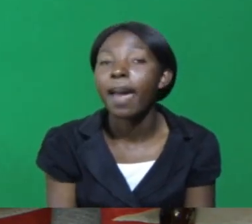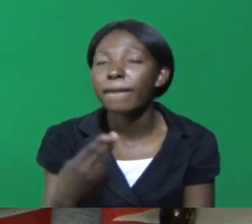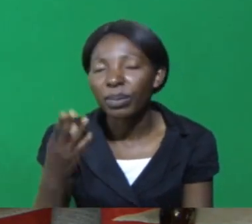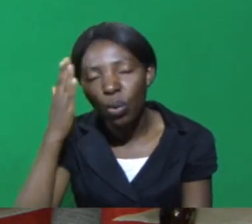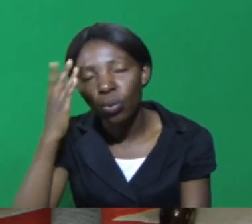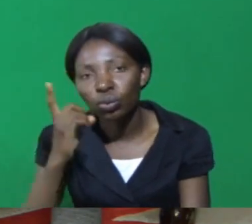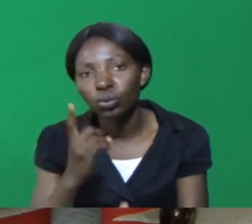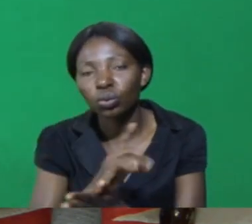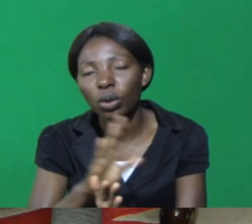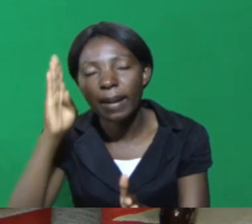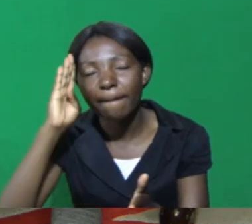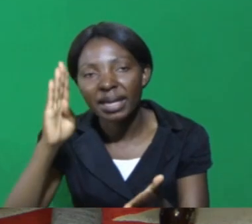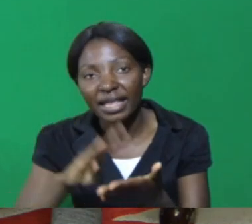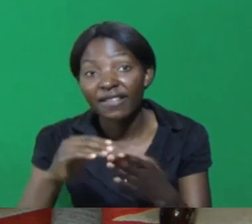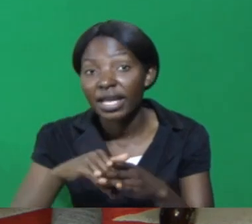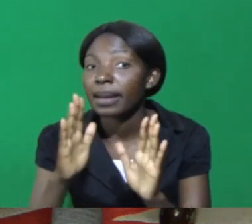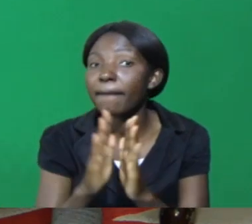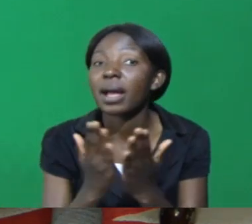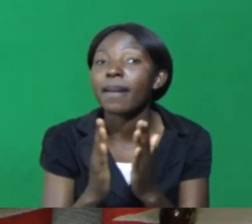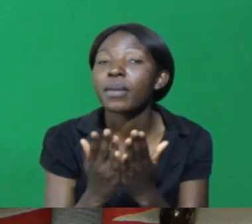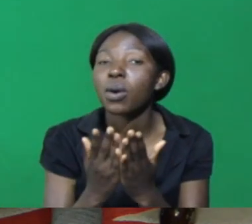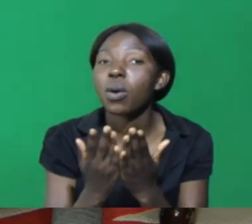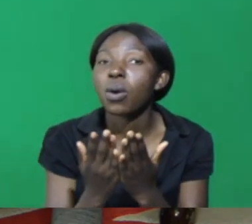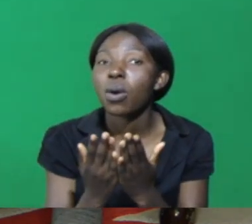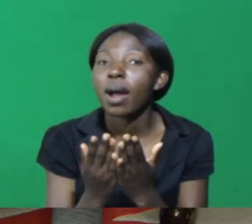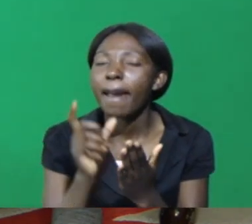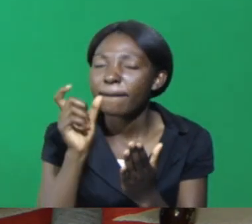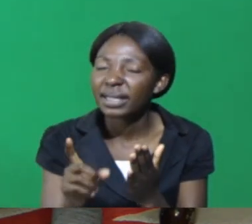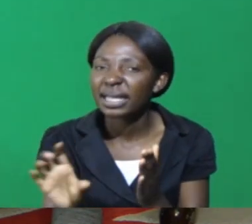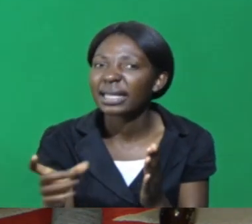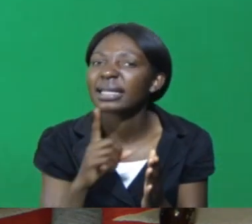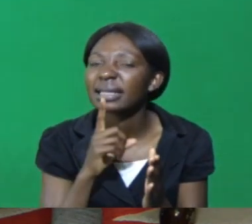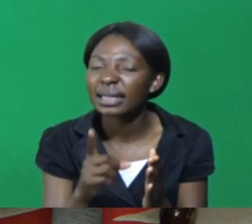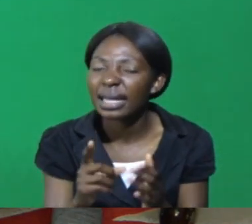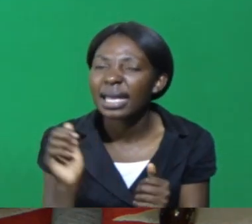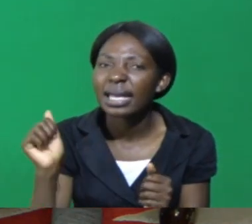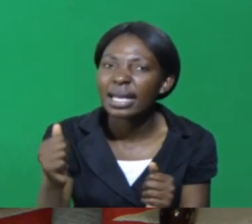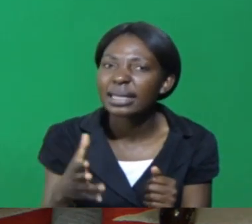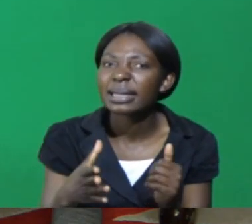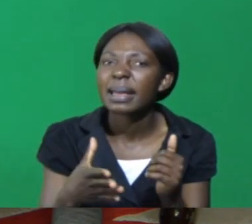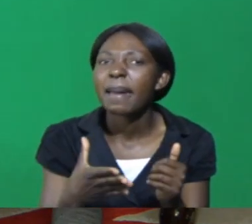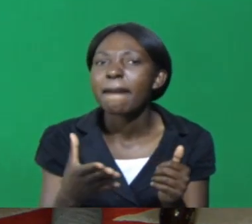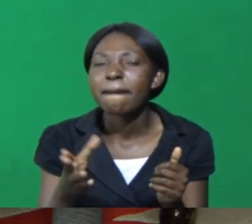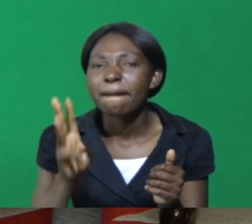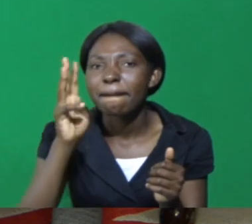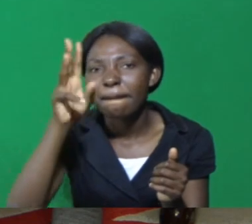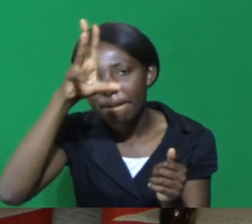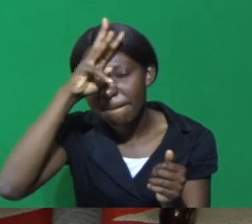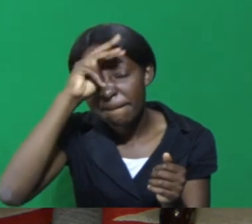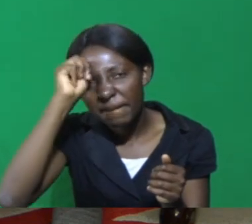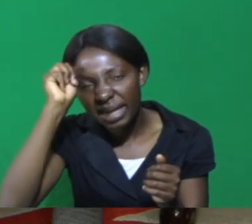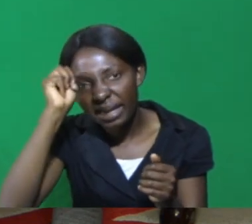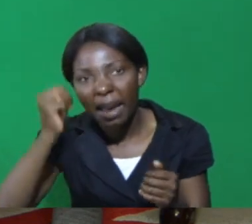vasingatende munyaya yebhaibheri chaifana munhu anogona kuti imuda kuti zveshuwa mera akazozvara munhu akadaro oita nharo,